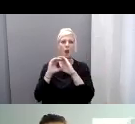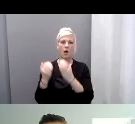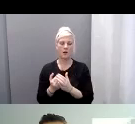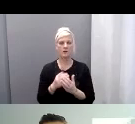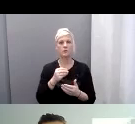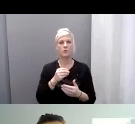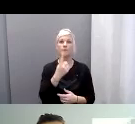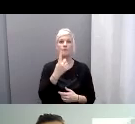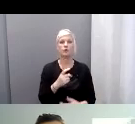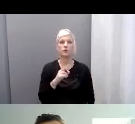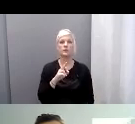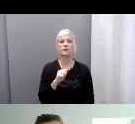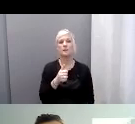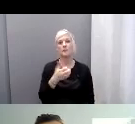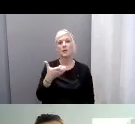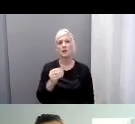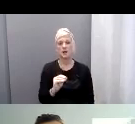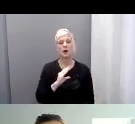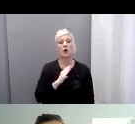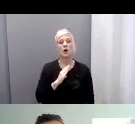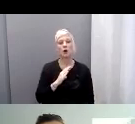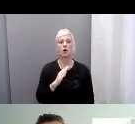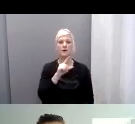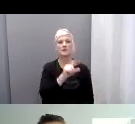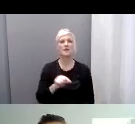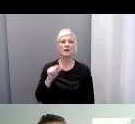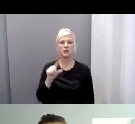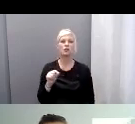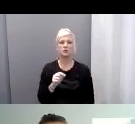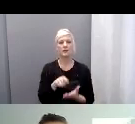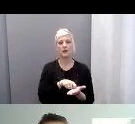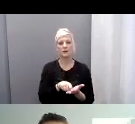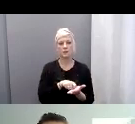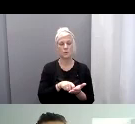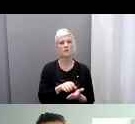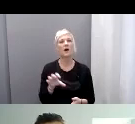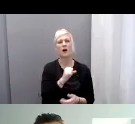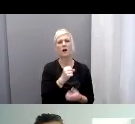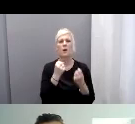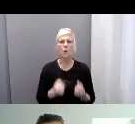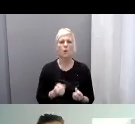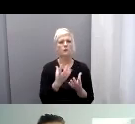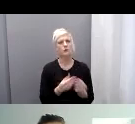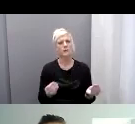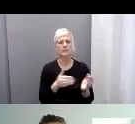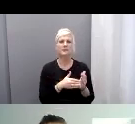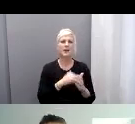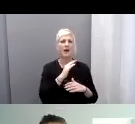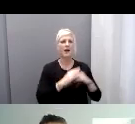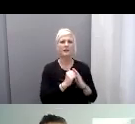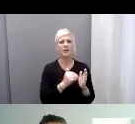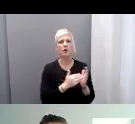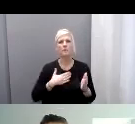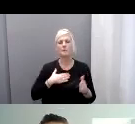som har sällsynta diagnoser och hon säger att all ork försvinner till hantering av sjukdomen och kontakter med hälso-